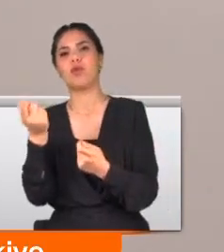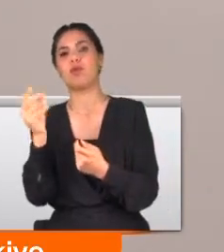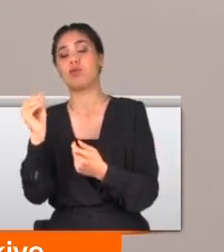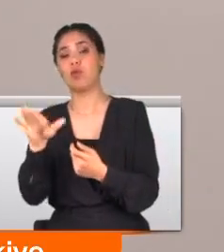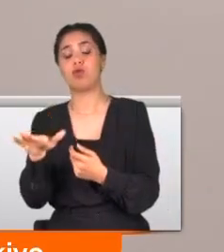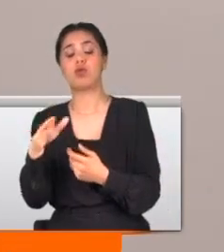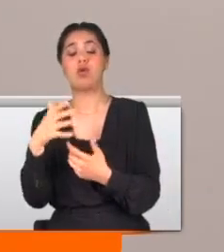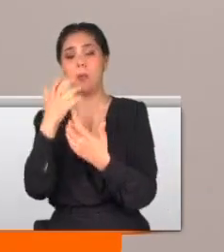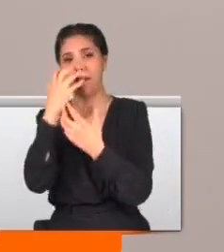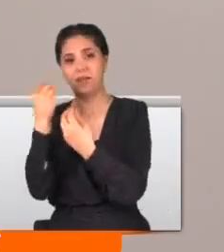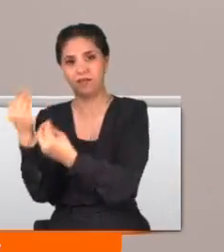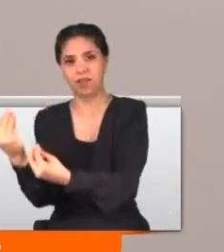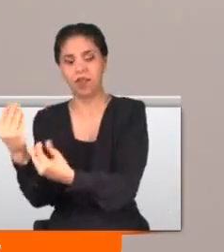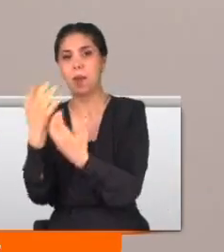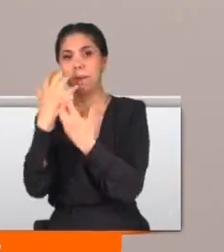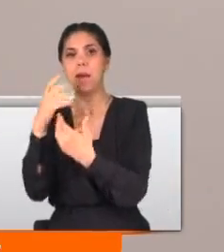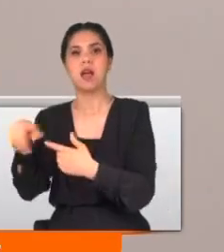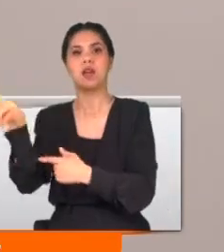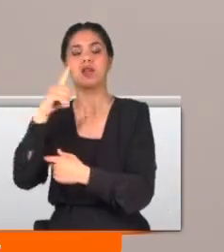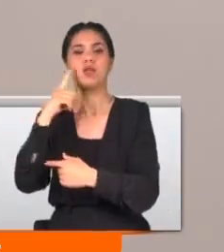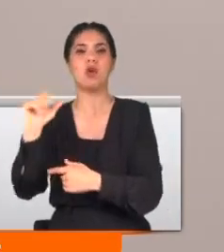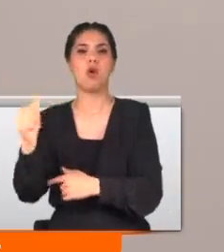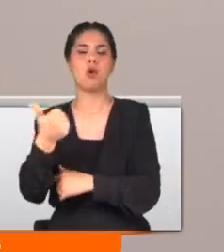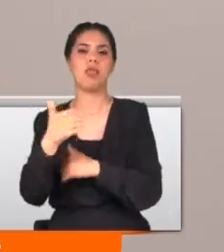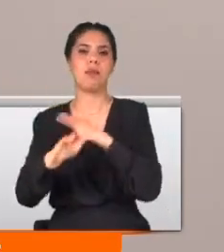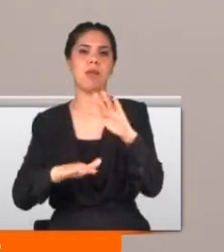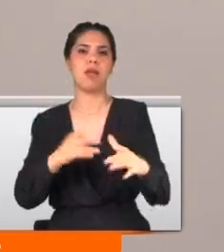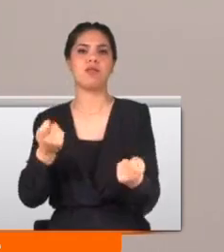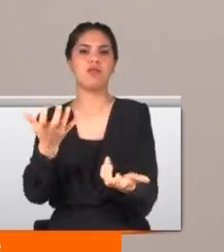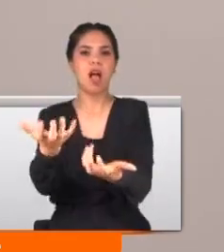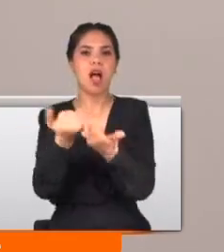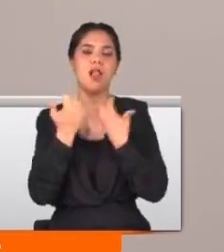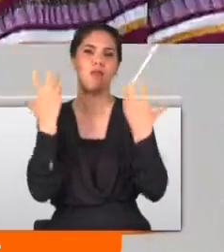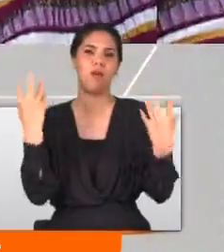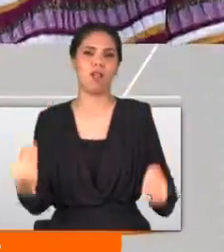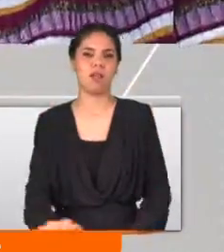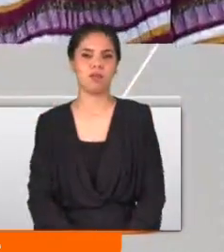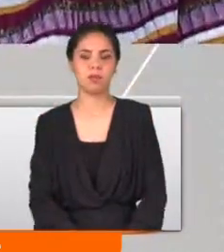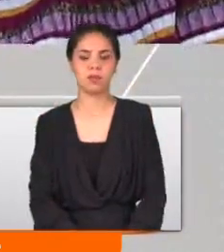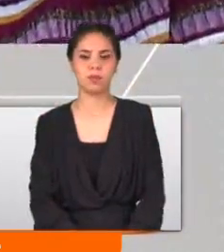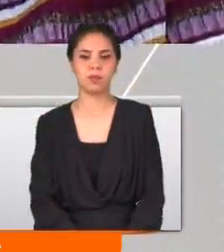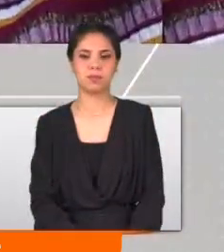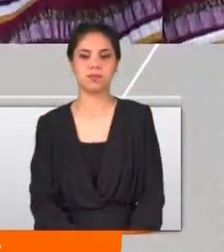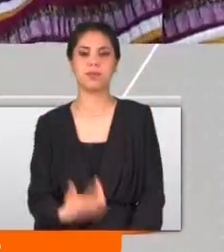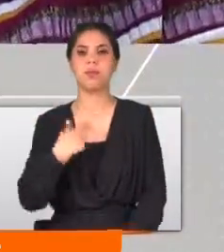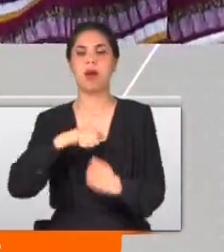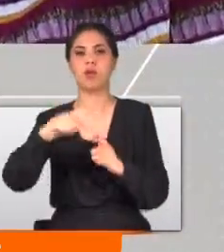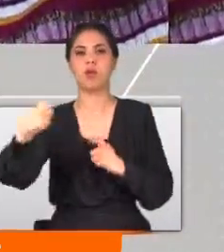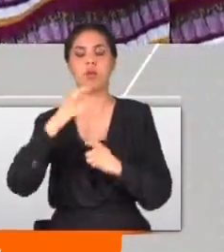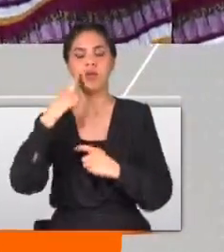yanında olacak, hem de bakıcılar anlamında önemli bir istihdam alanı açılmış olacak. Ben tekstilde